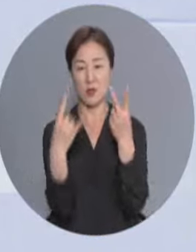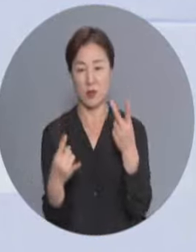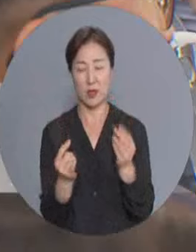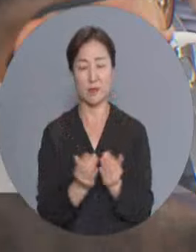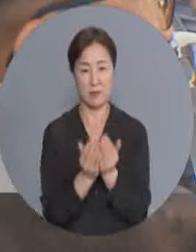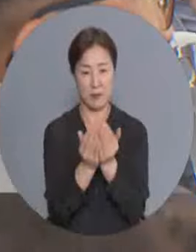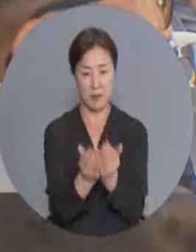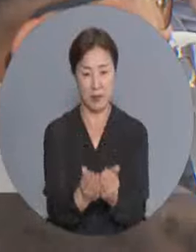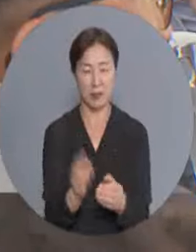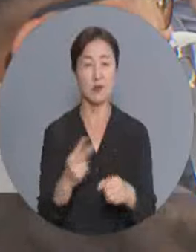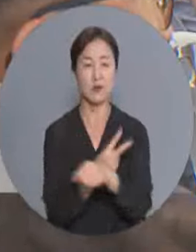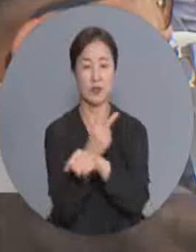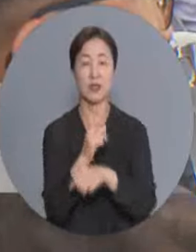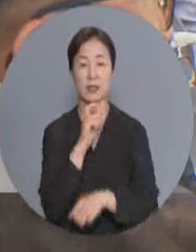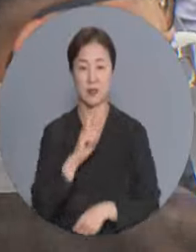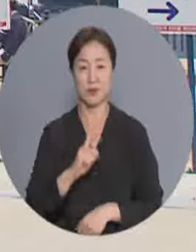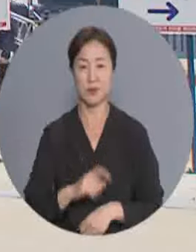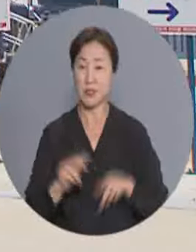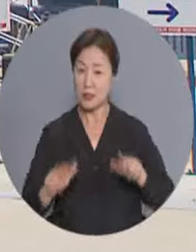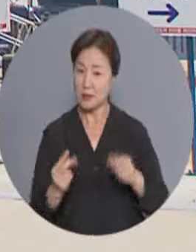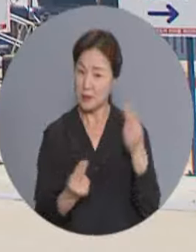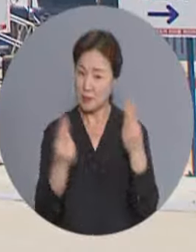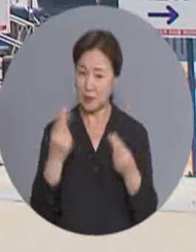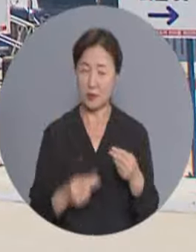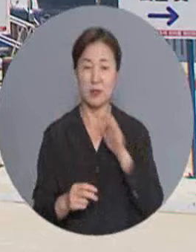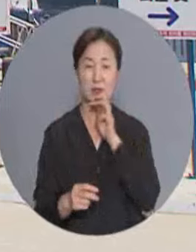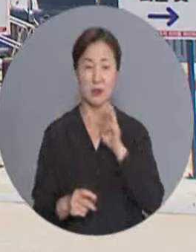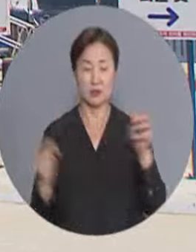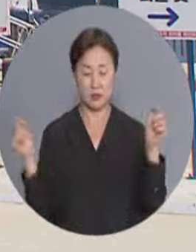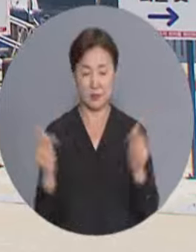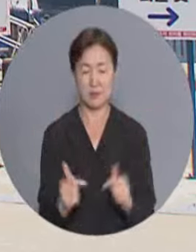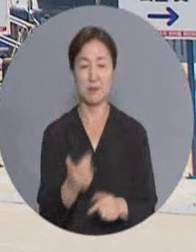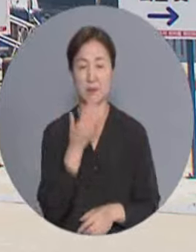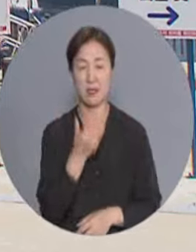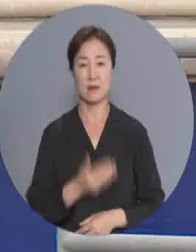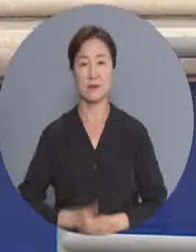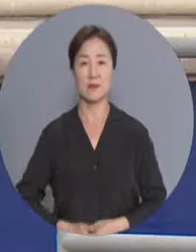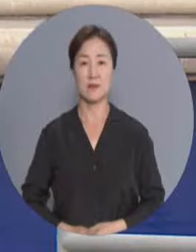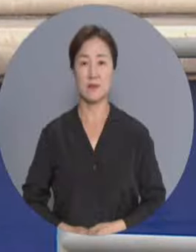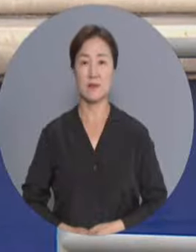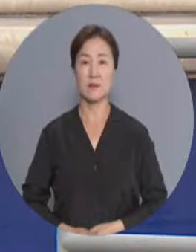소요 시간은 2시간 10분으로 지금보다 30분 정도 단축될 전망입니다.